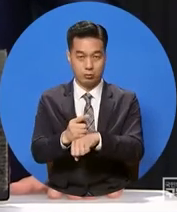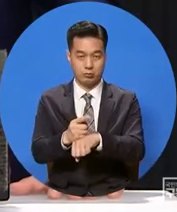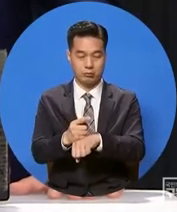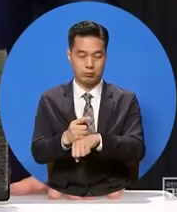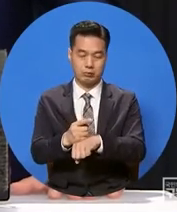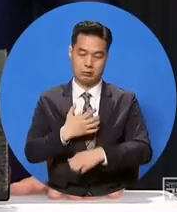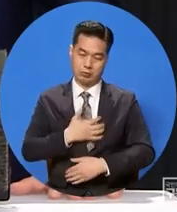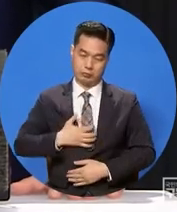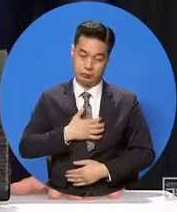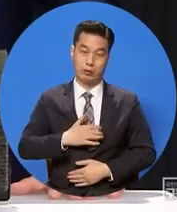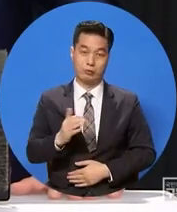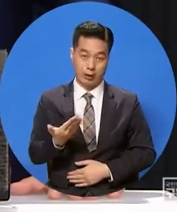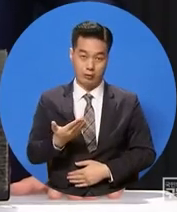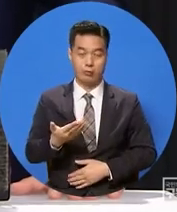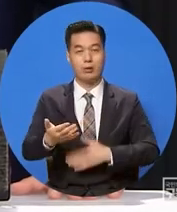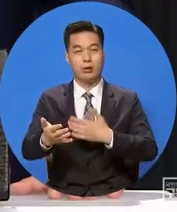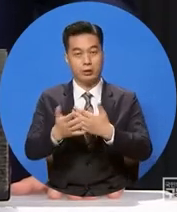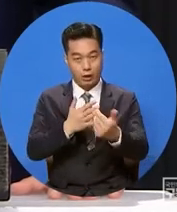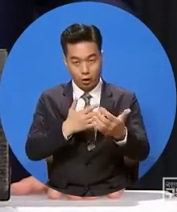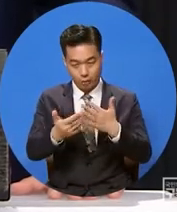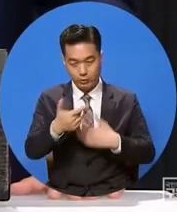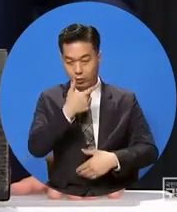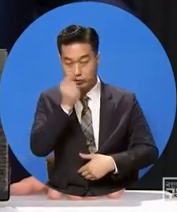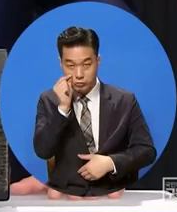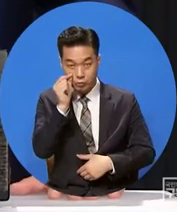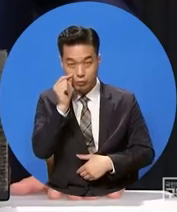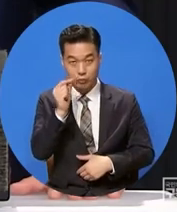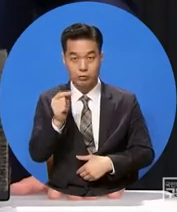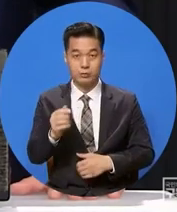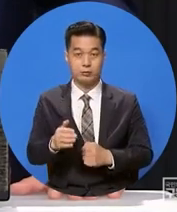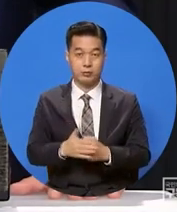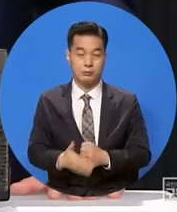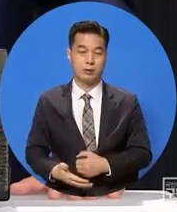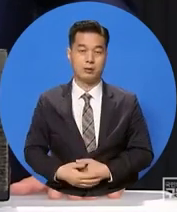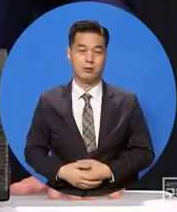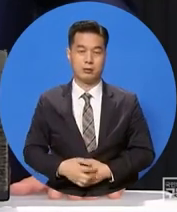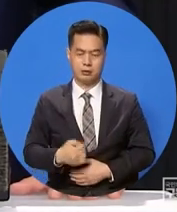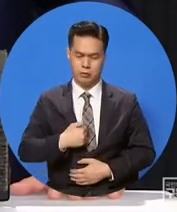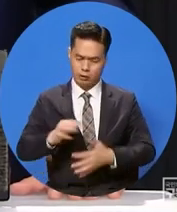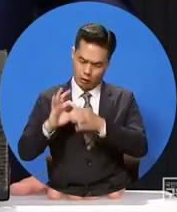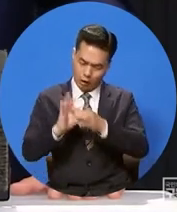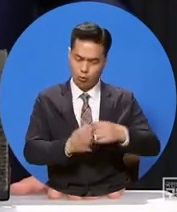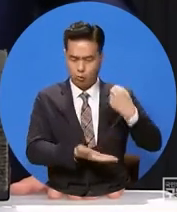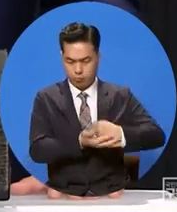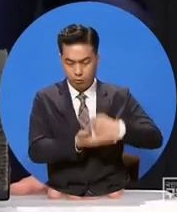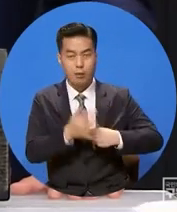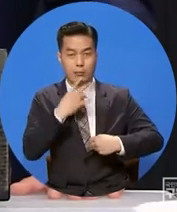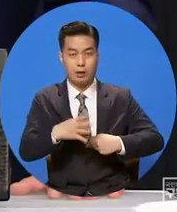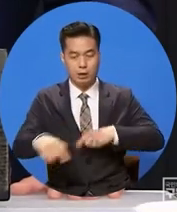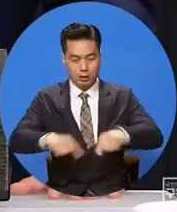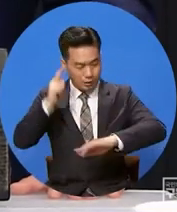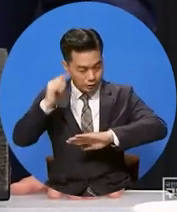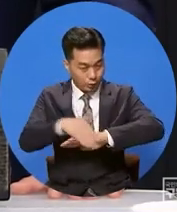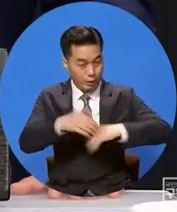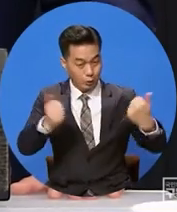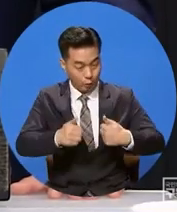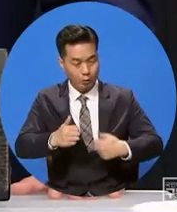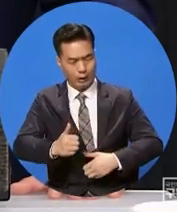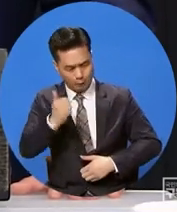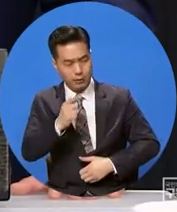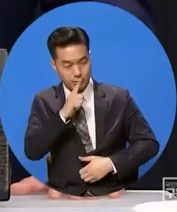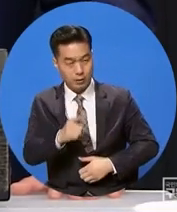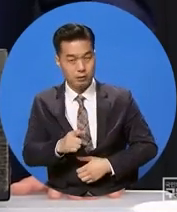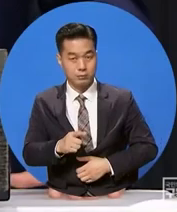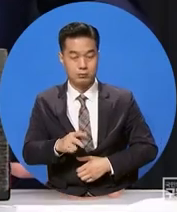문제가 크고. 아니 정책을 물어보시지도 문제가 않고 크니까. 맨날 인신공격만 하시고 정책 토론을 하시자 이 말이에요. 저도